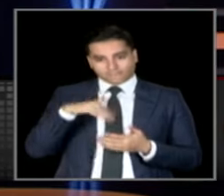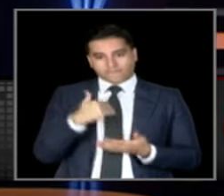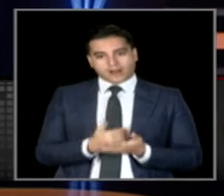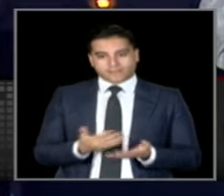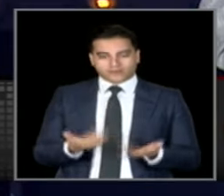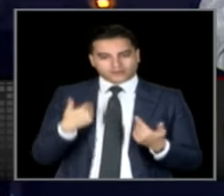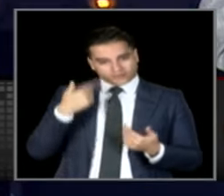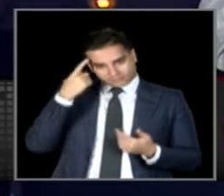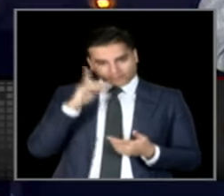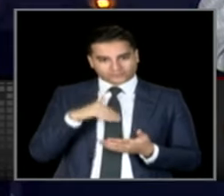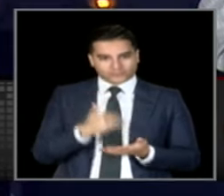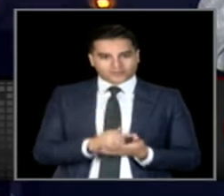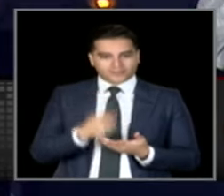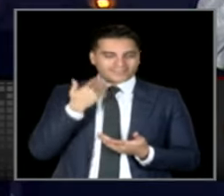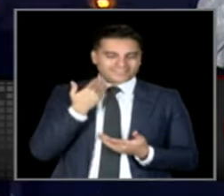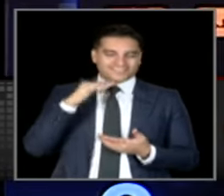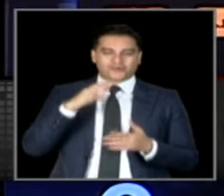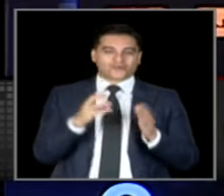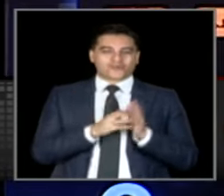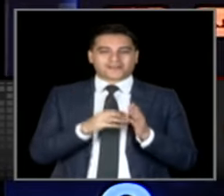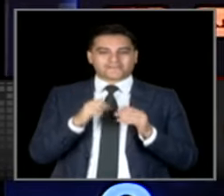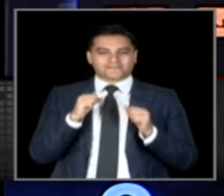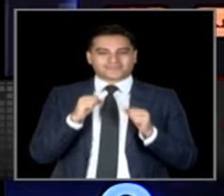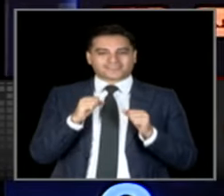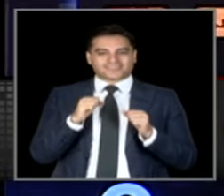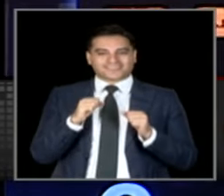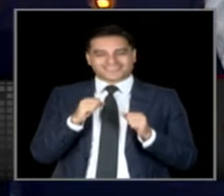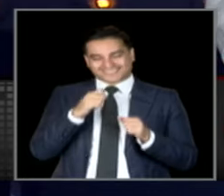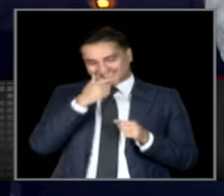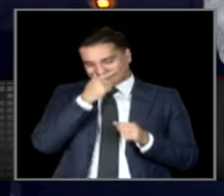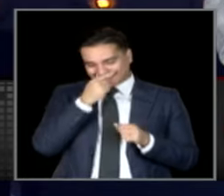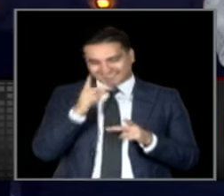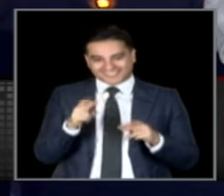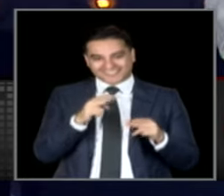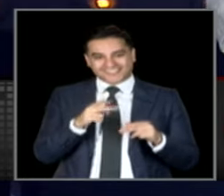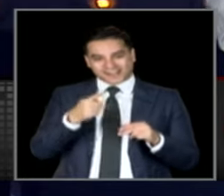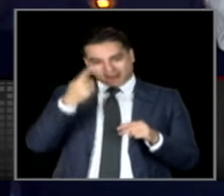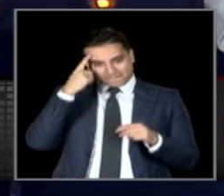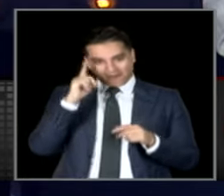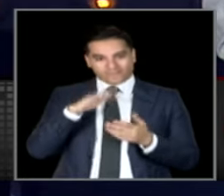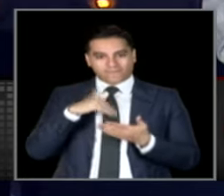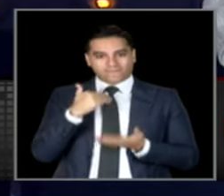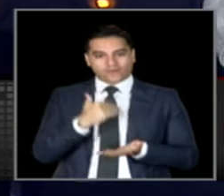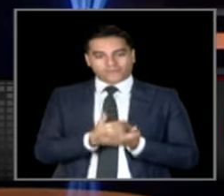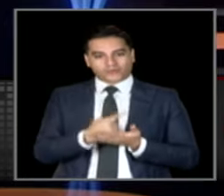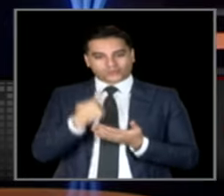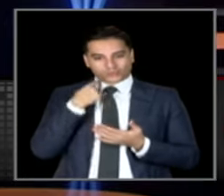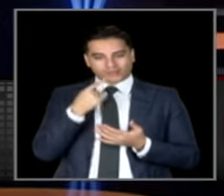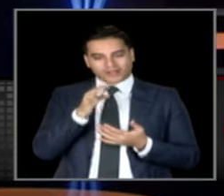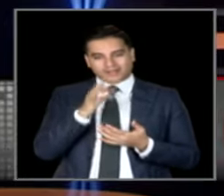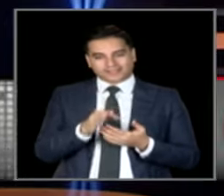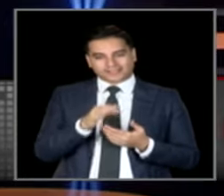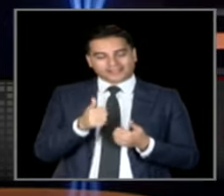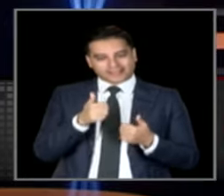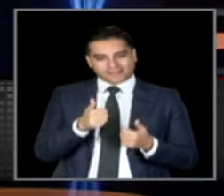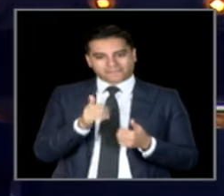معرفش محاميين. كلية حقوق هتبقى فخورة بيك جداً. منتج وانت بتعلن كده على الهوا إنك ما تعرفش محامين. تمام،